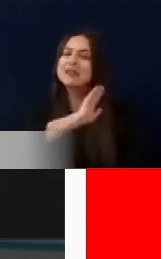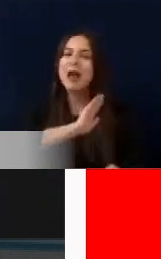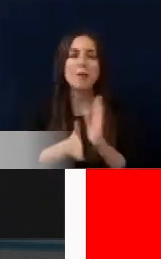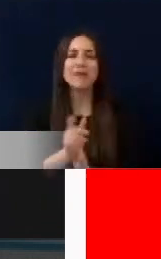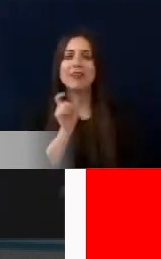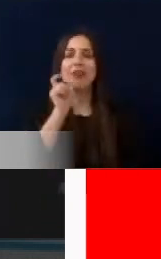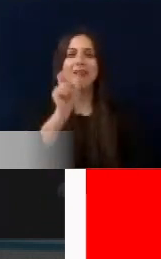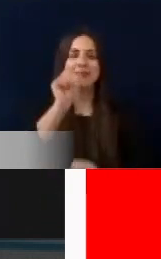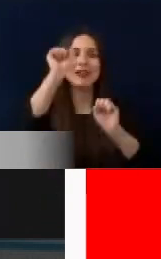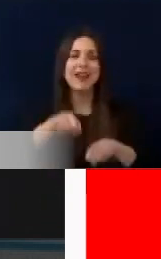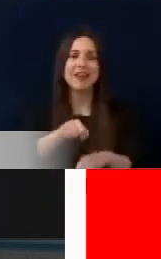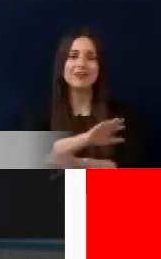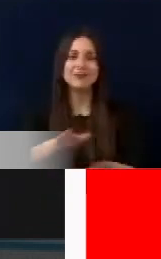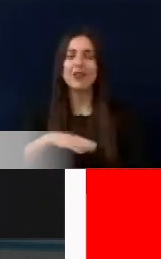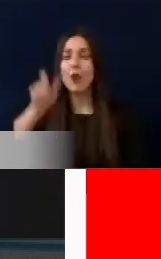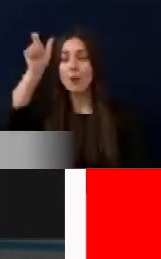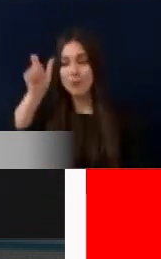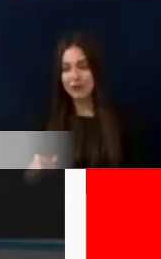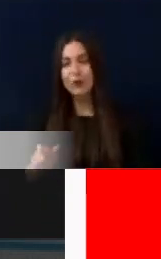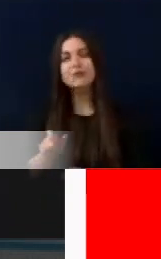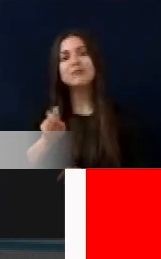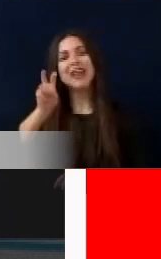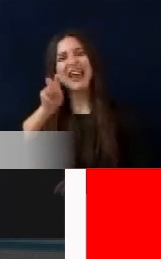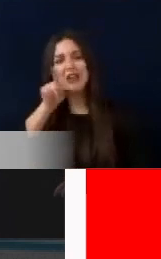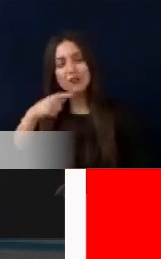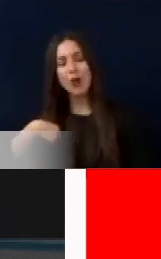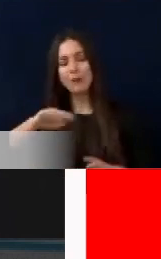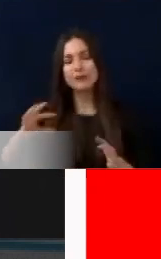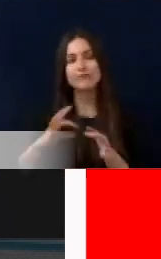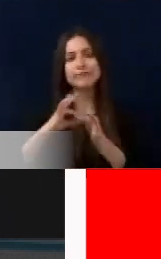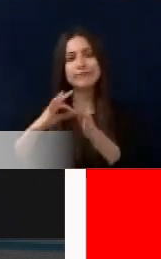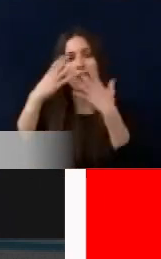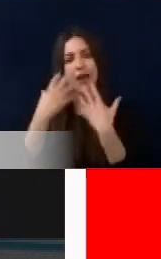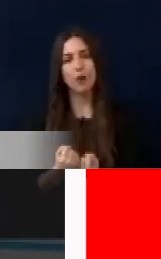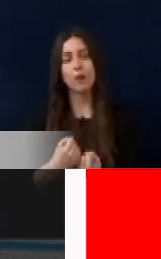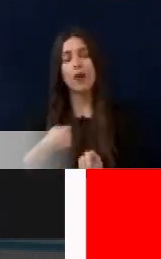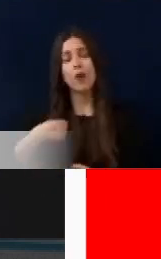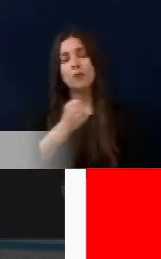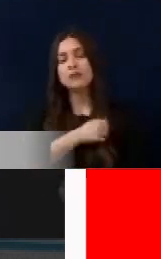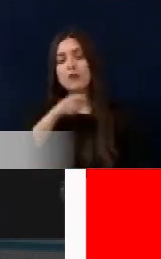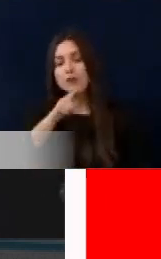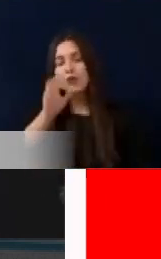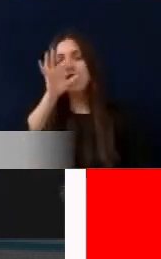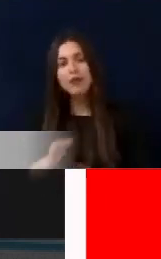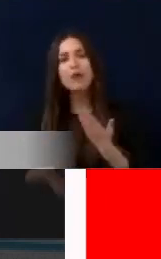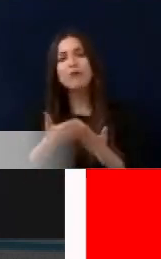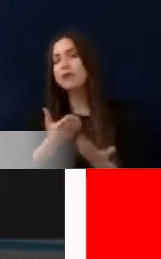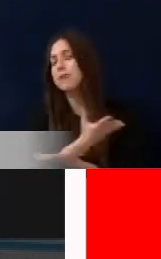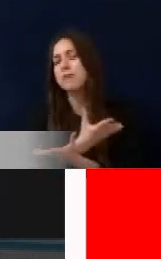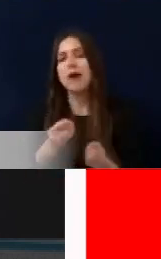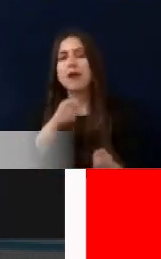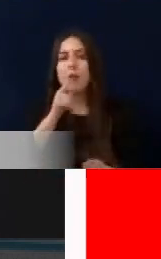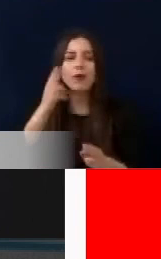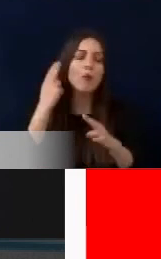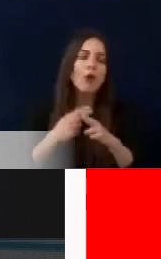καλή άποψη και εξαιρετική σχέση με τον Χρήστο Μέτιο. Πιστεύω ότι έχει προσφέρει σημαντικές υπηρεσίες στην περιφέρεια και θα